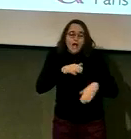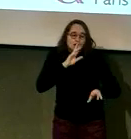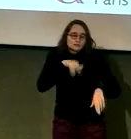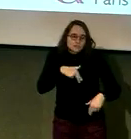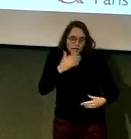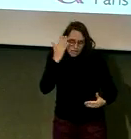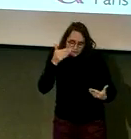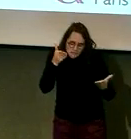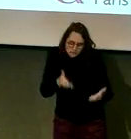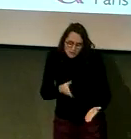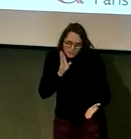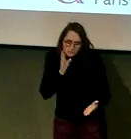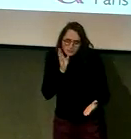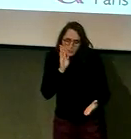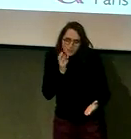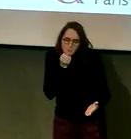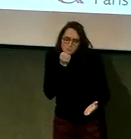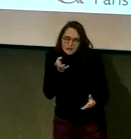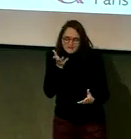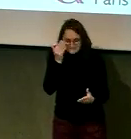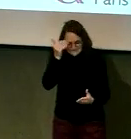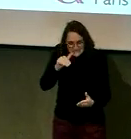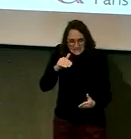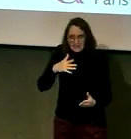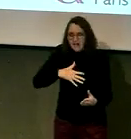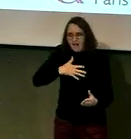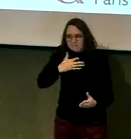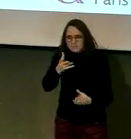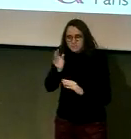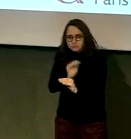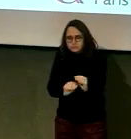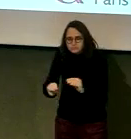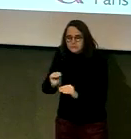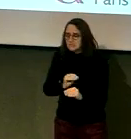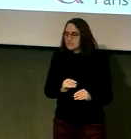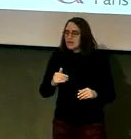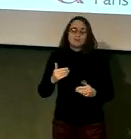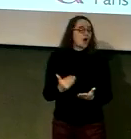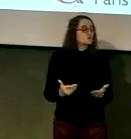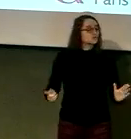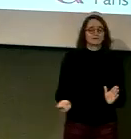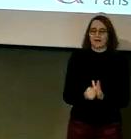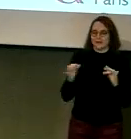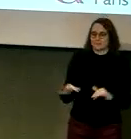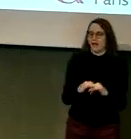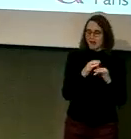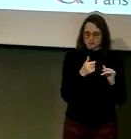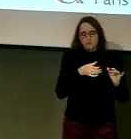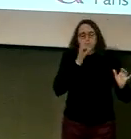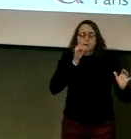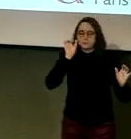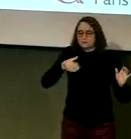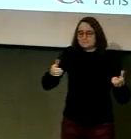êtes une bonne mère, on sait que vous aimez bien votre enfant, c'est le mariage de je sais pas qui, c'est le Noël, un petit